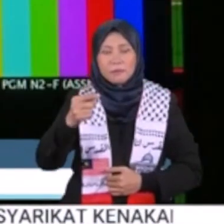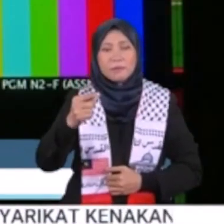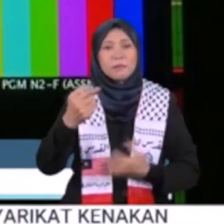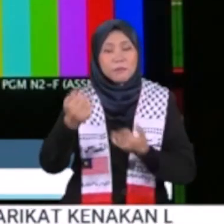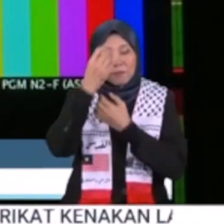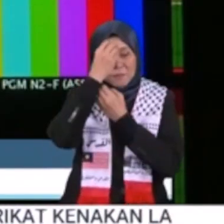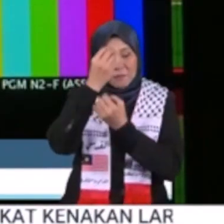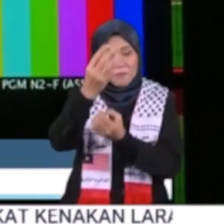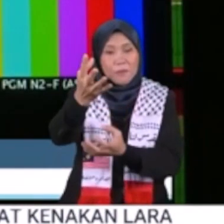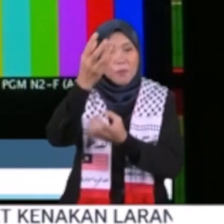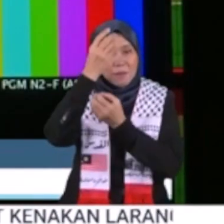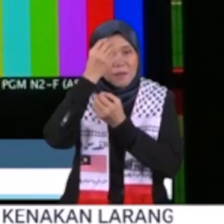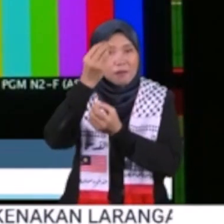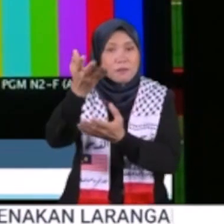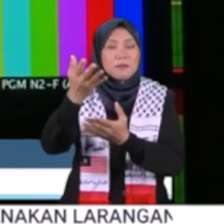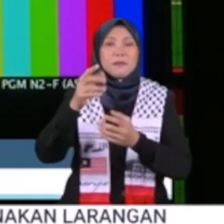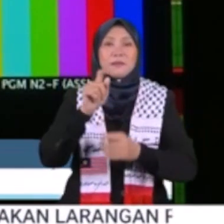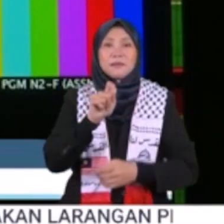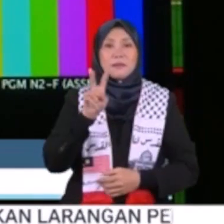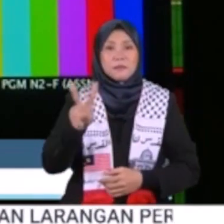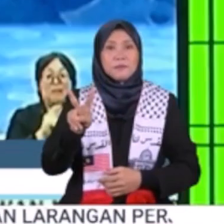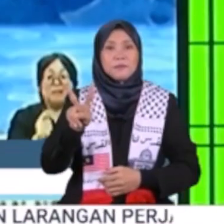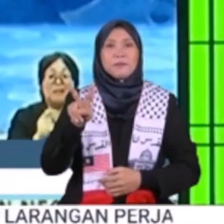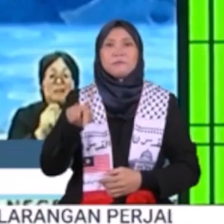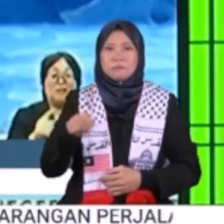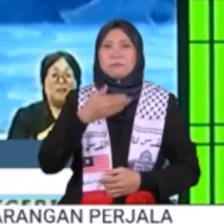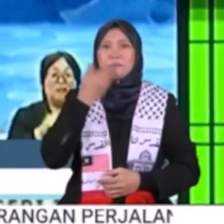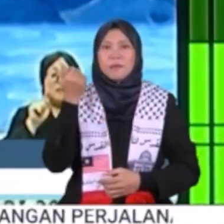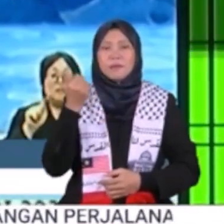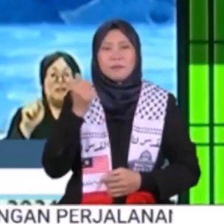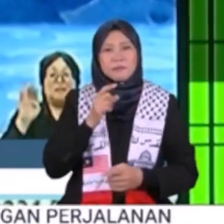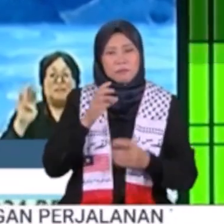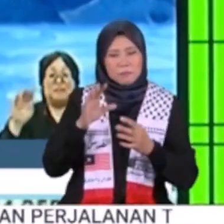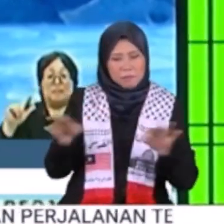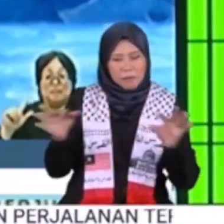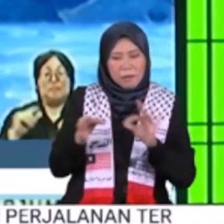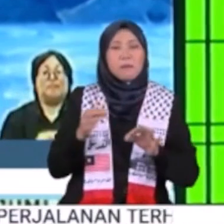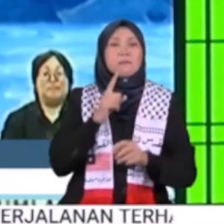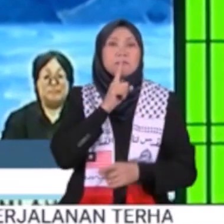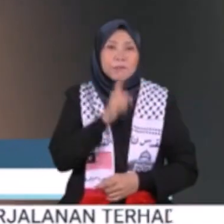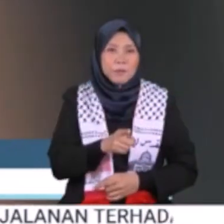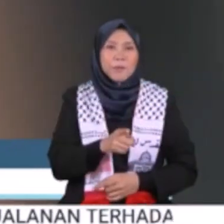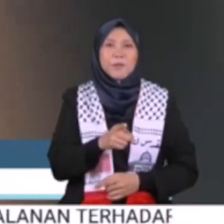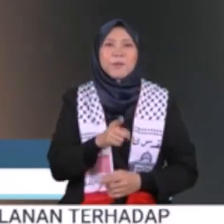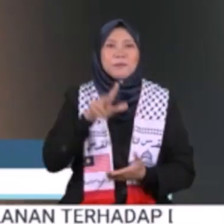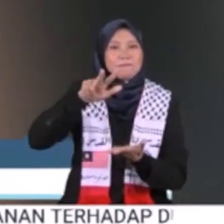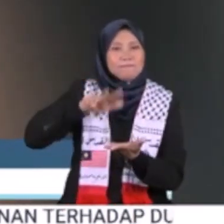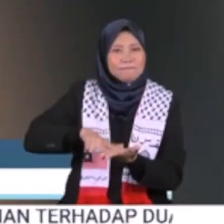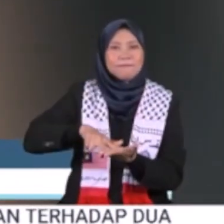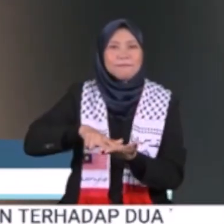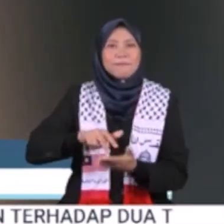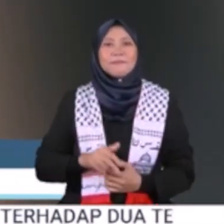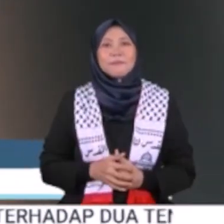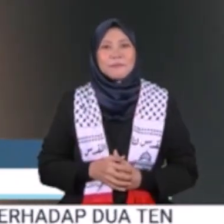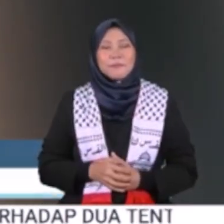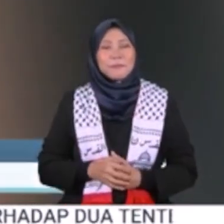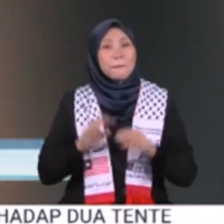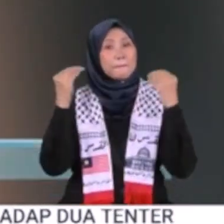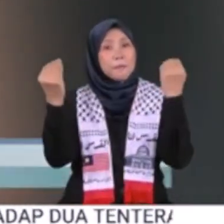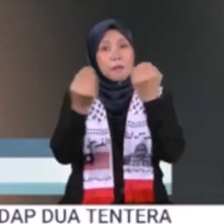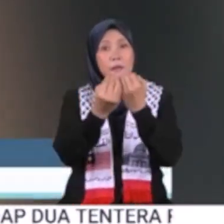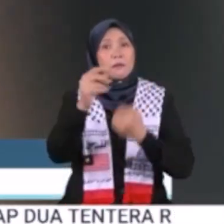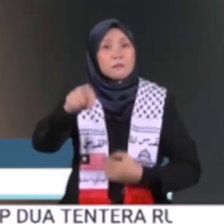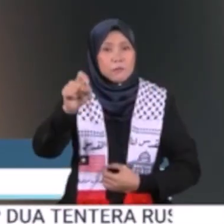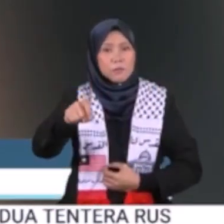dan informasi yang disampaikan di televisyen lebih bersifat benar dan sahih. Masyarakat masih